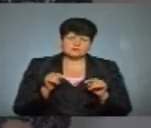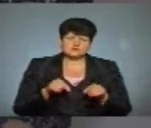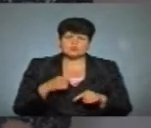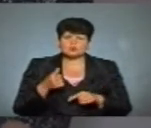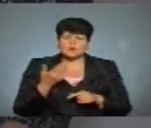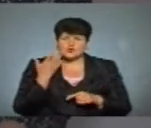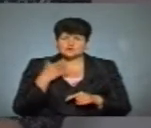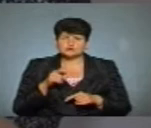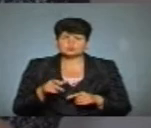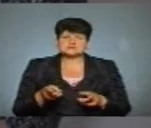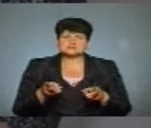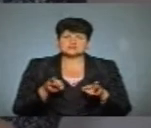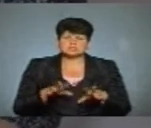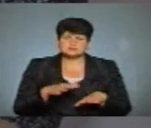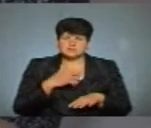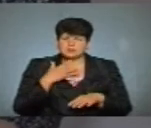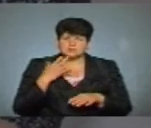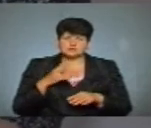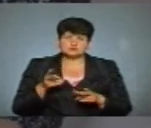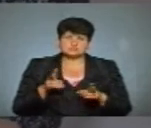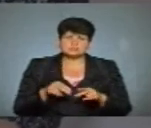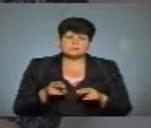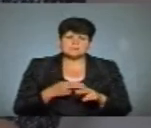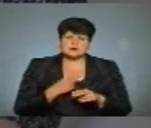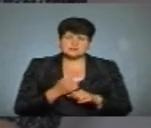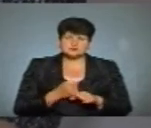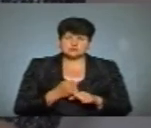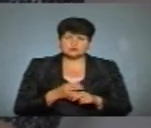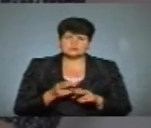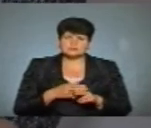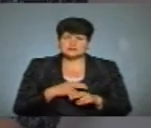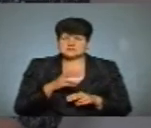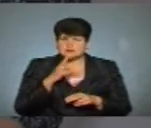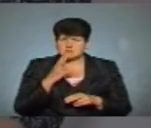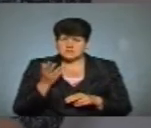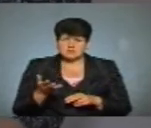люди залишилися, багато хто залишився взагалі без роботи, без зарплати. І